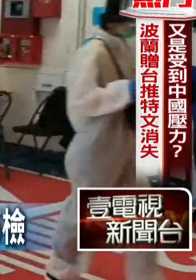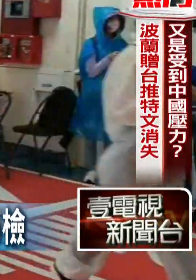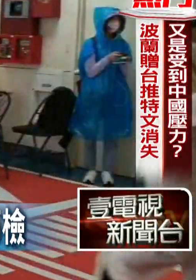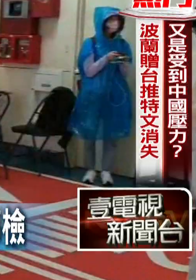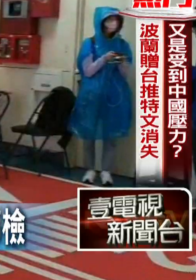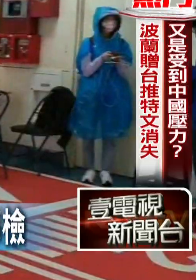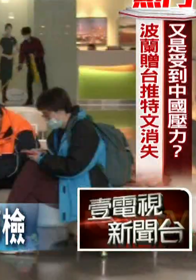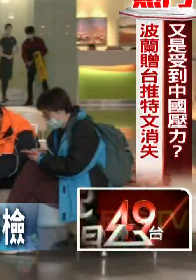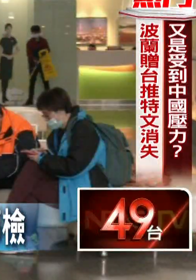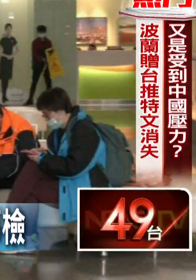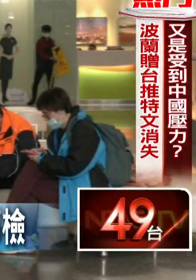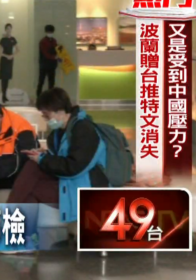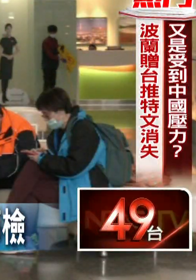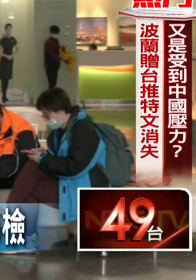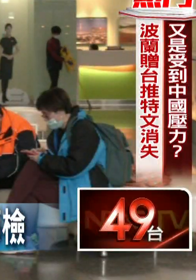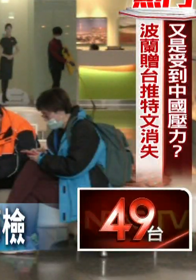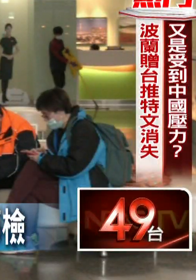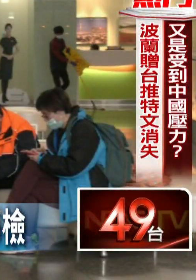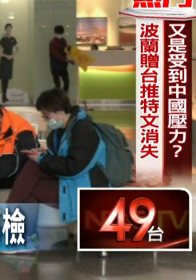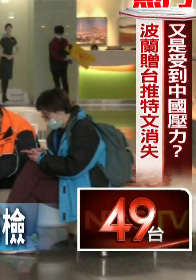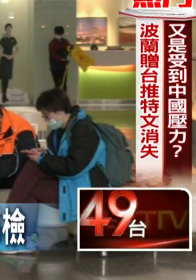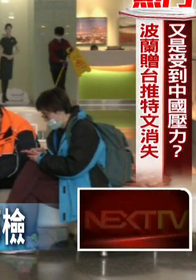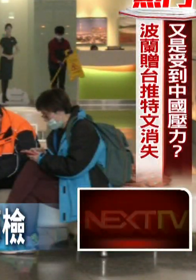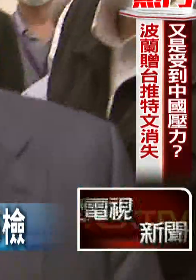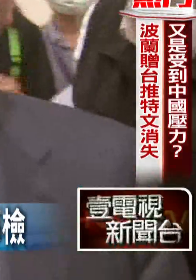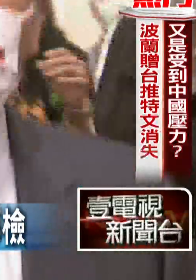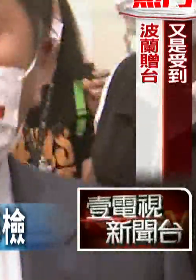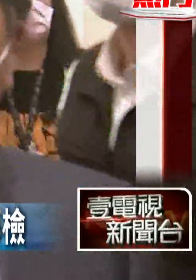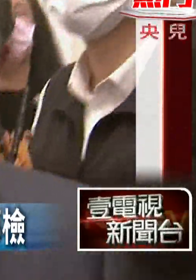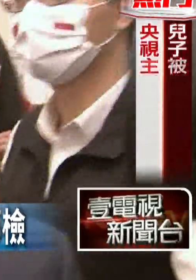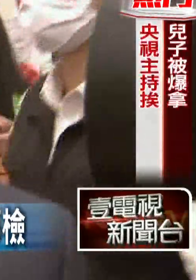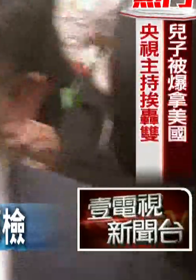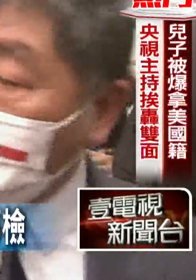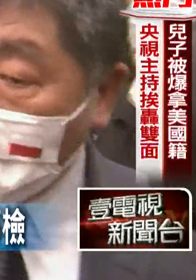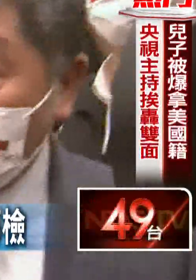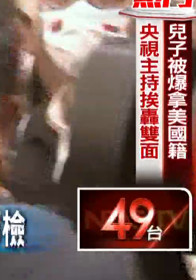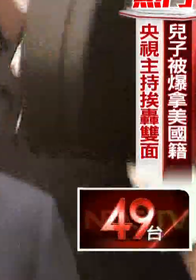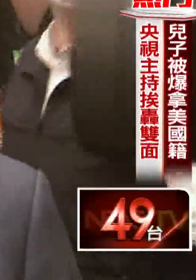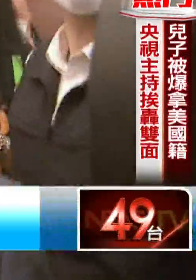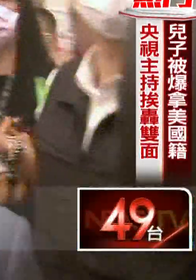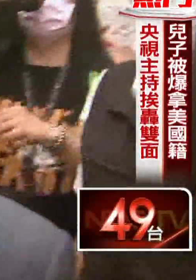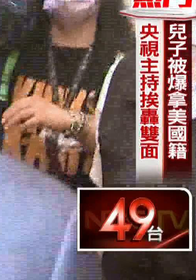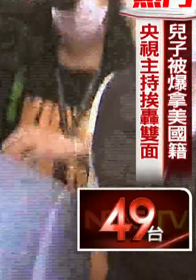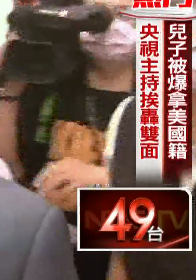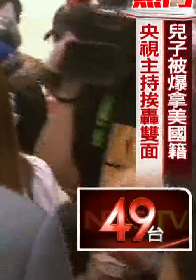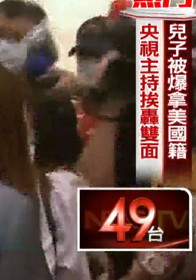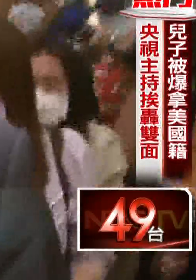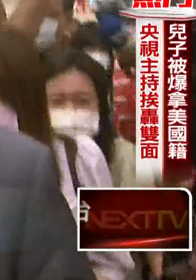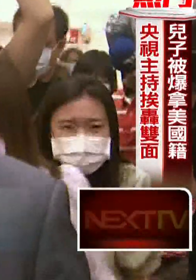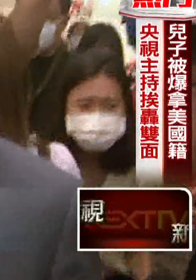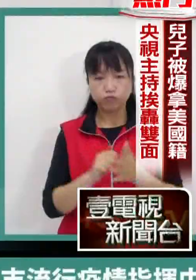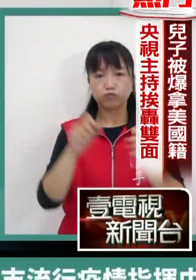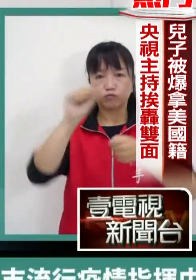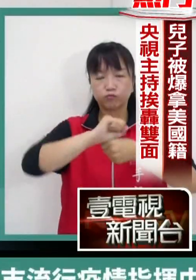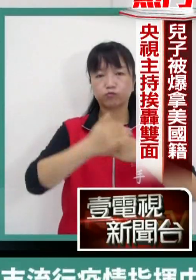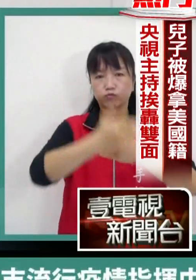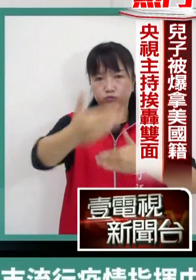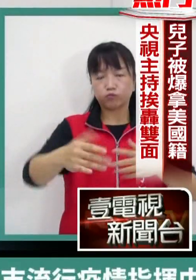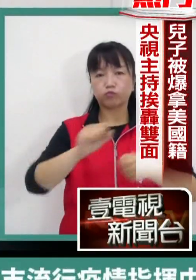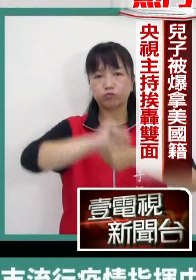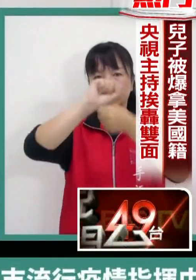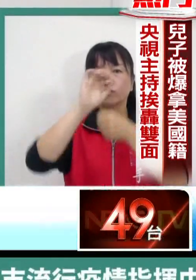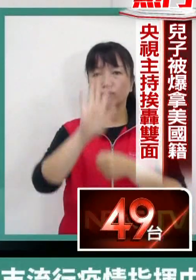疫，1500名机师全都要 PCR 筛检。 不知道那个包还没很完全，等下中午才会完全。 目